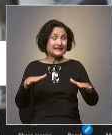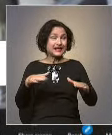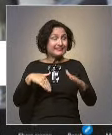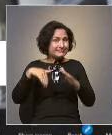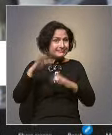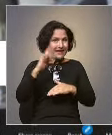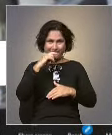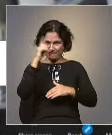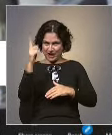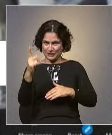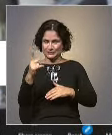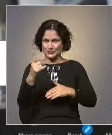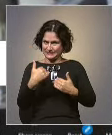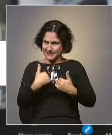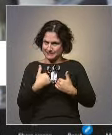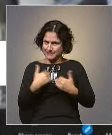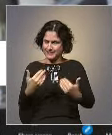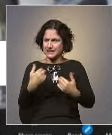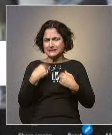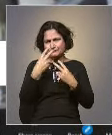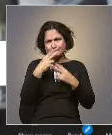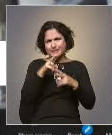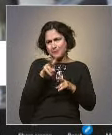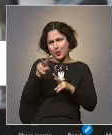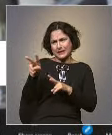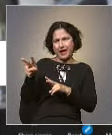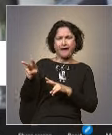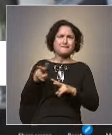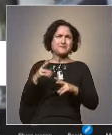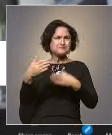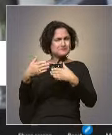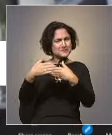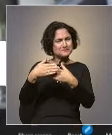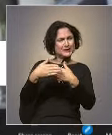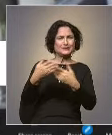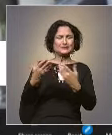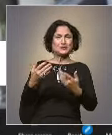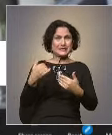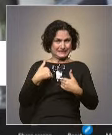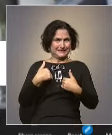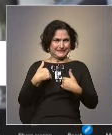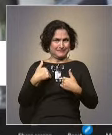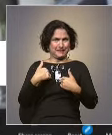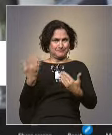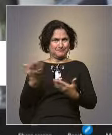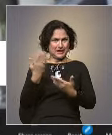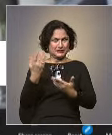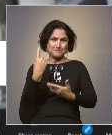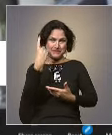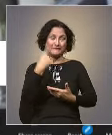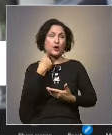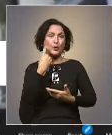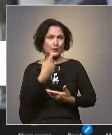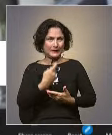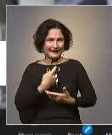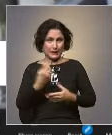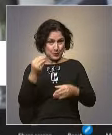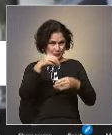Най-важното за мен, понеже ги наблюдавах доста отблизо това лято, за мен беше първа година тази роля и на този